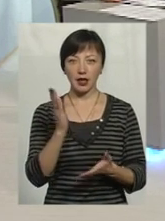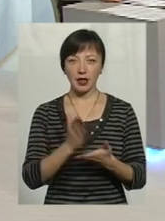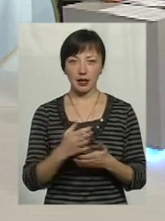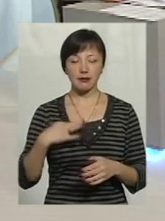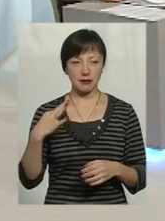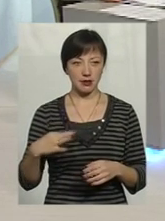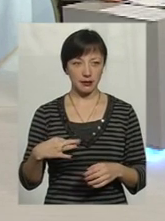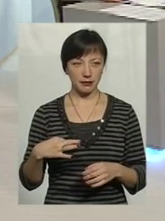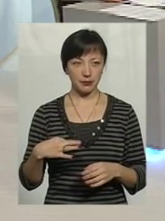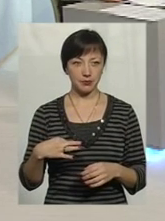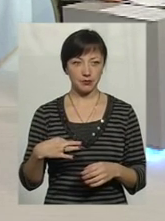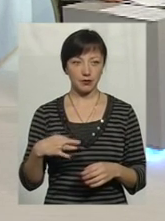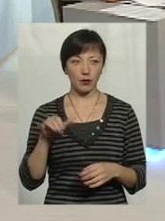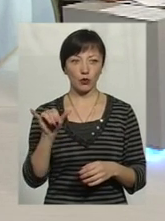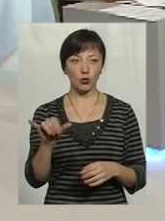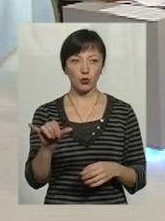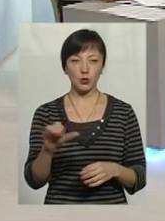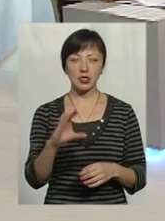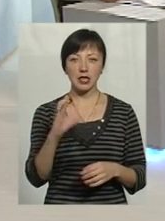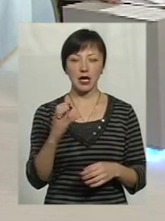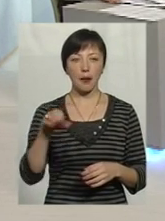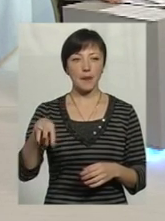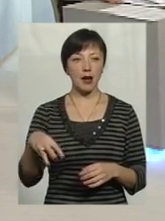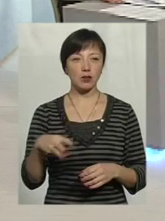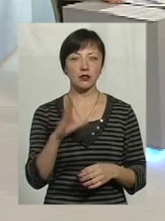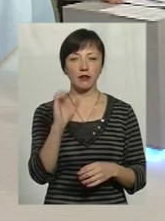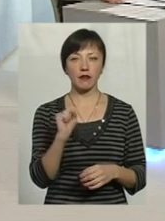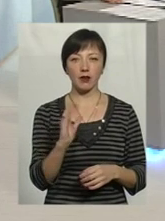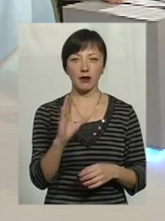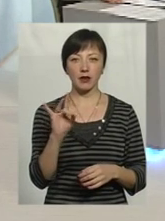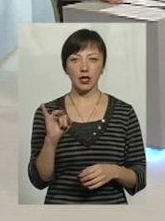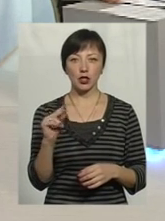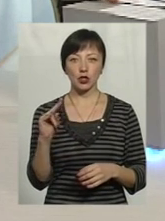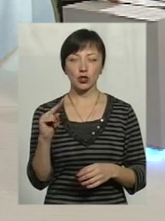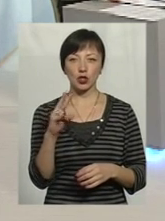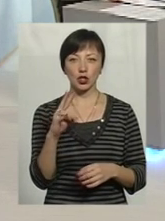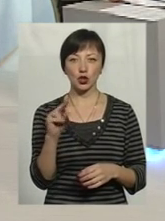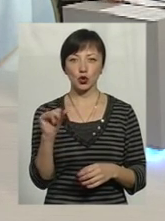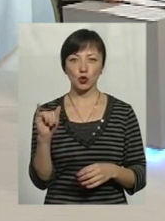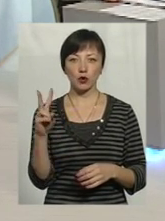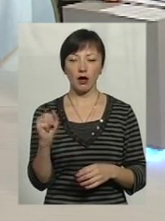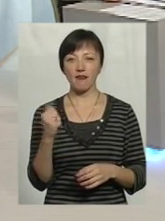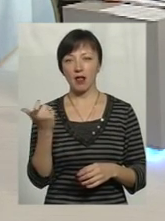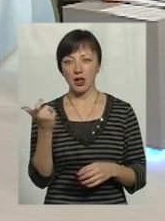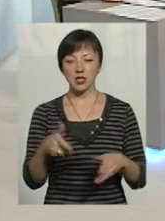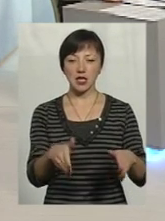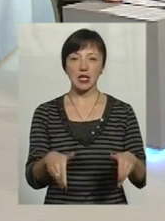син пана Сергія Михайловича, але тут власність і ділянок,